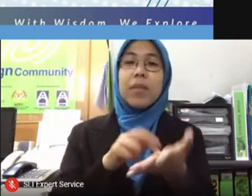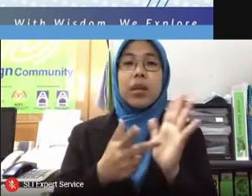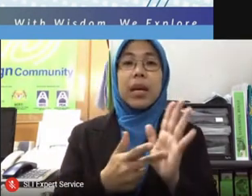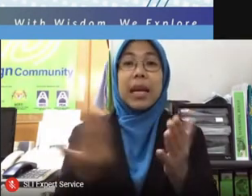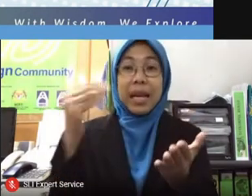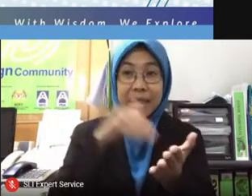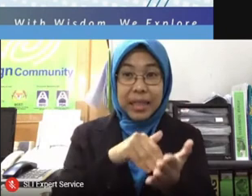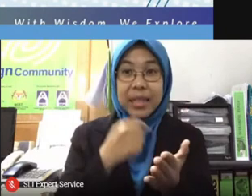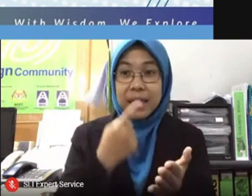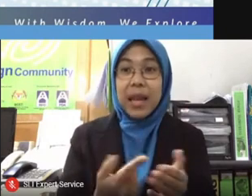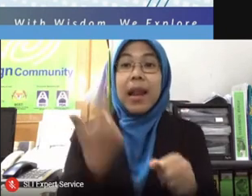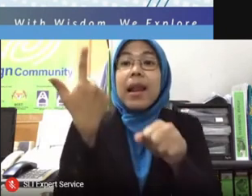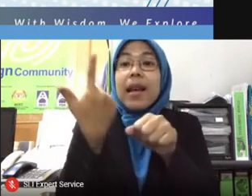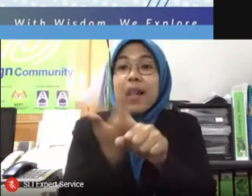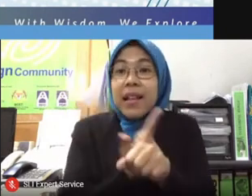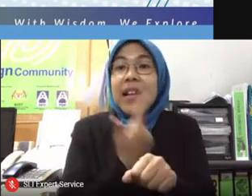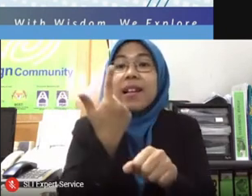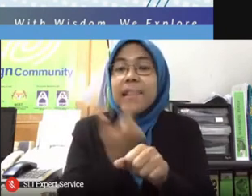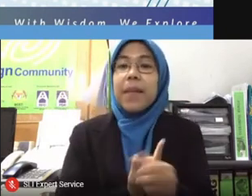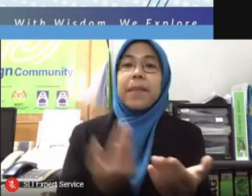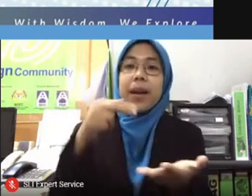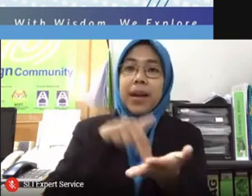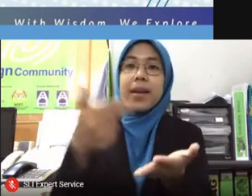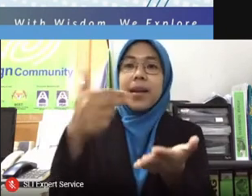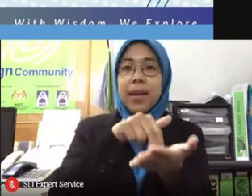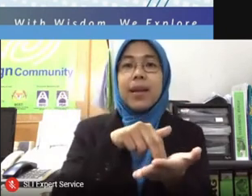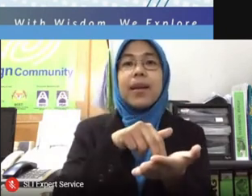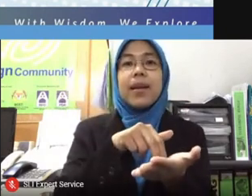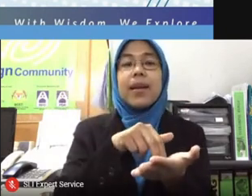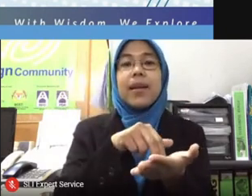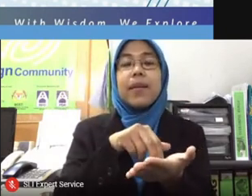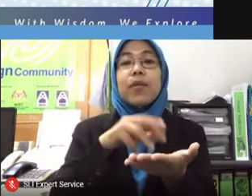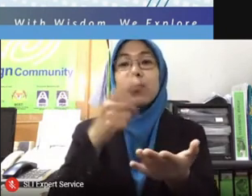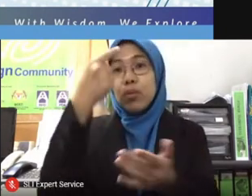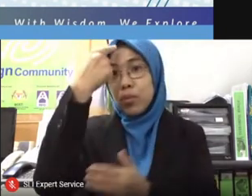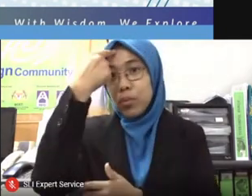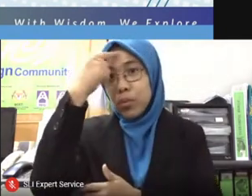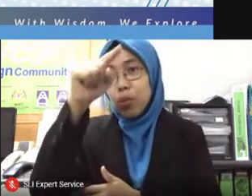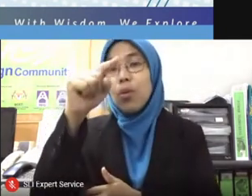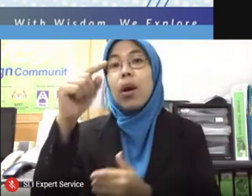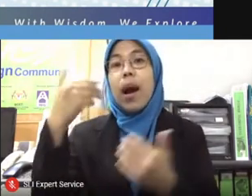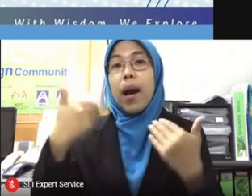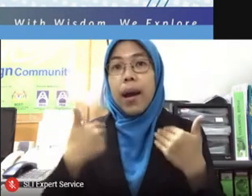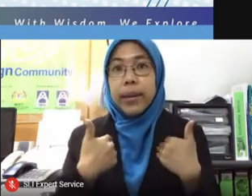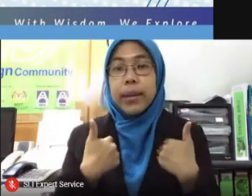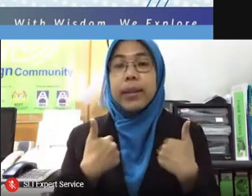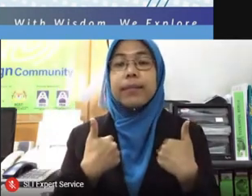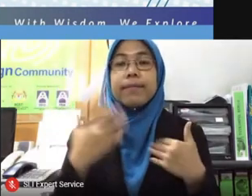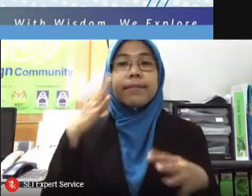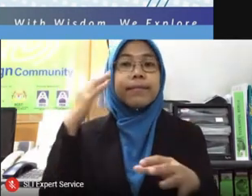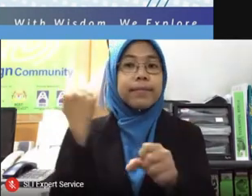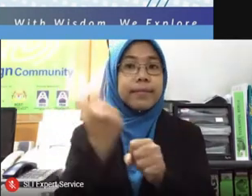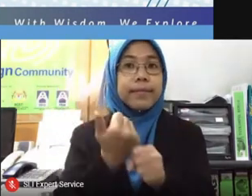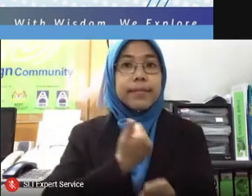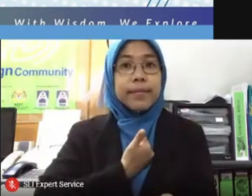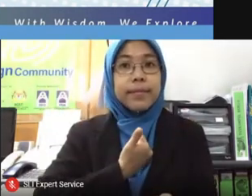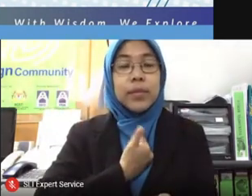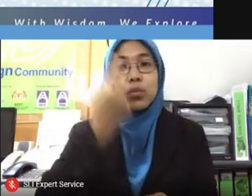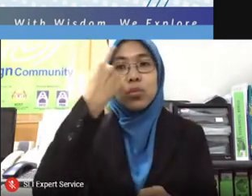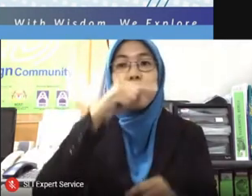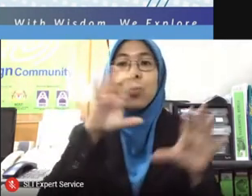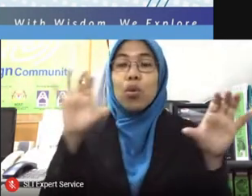lagi saya ulang. Latihan yang berkali-kali, okay? Supaya adanya keyakinan diri untuk kita